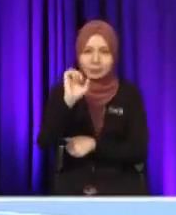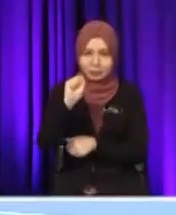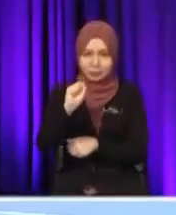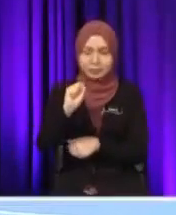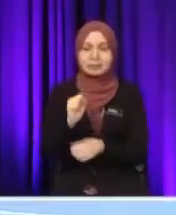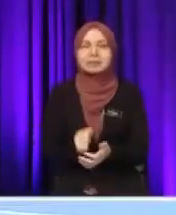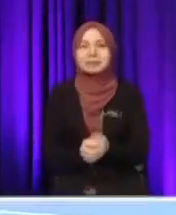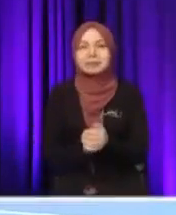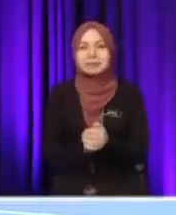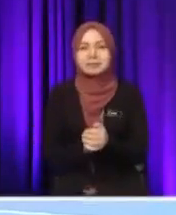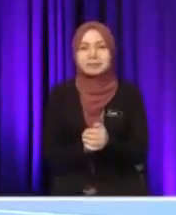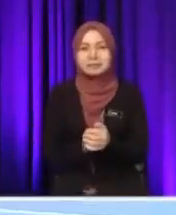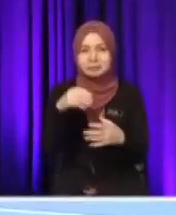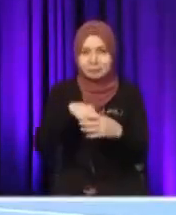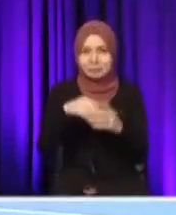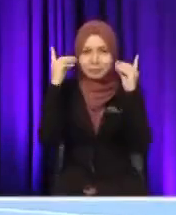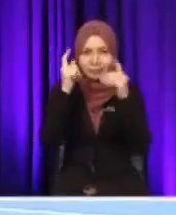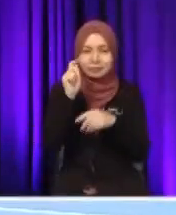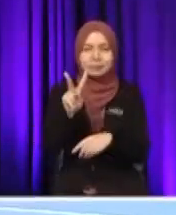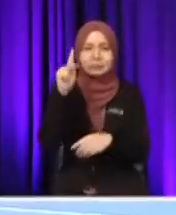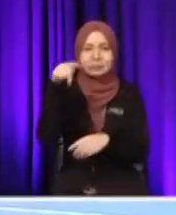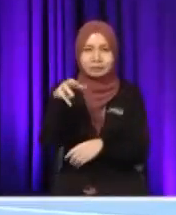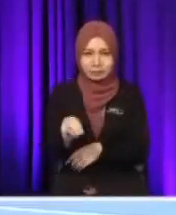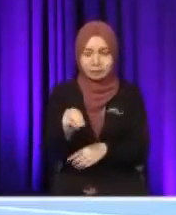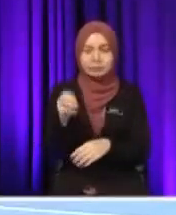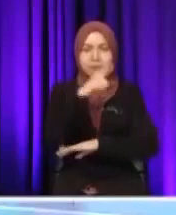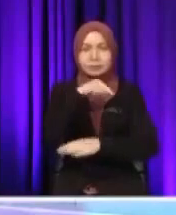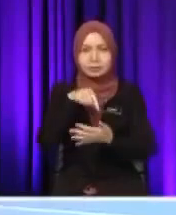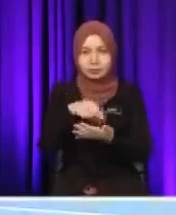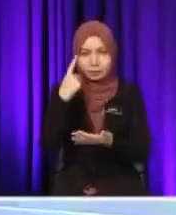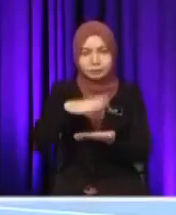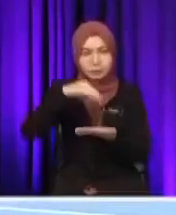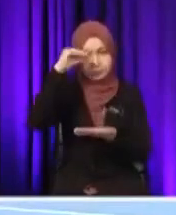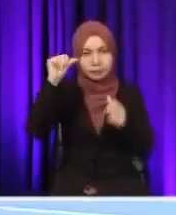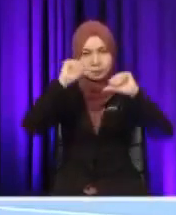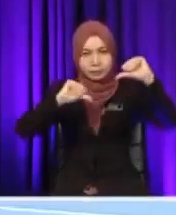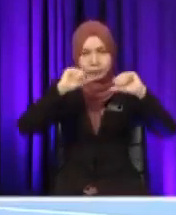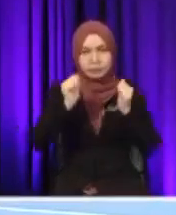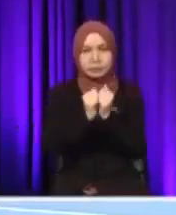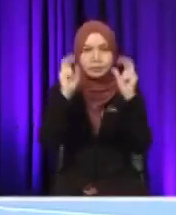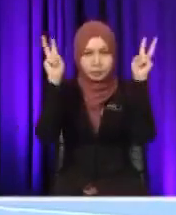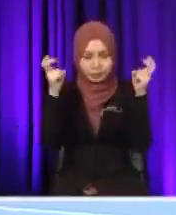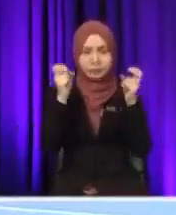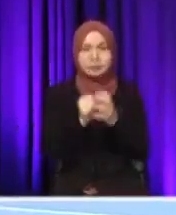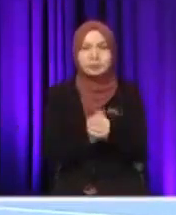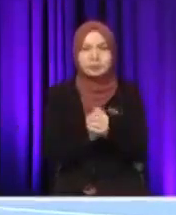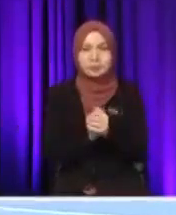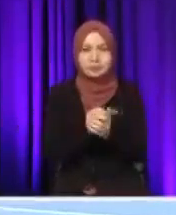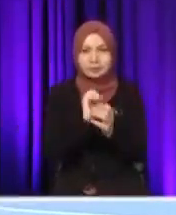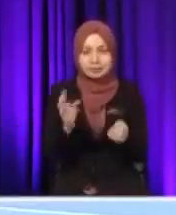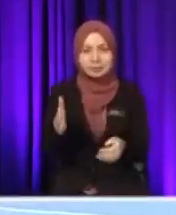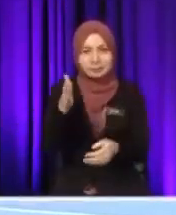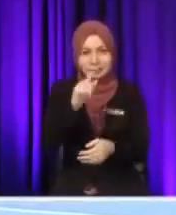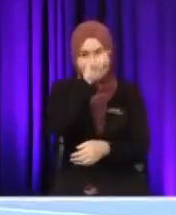KPM. Dan hari ini murid-murid, kita akan fokus pada mata pelajaran sains. Dengan topik kita, nanti kita tanya cikgu lah.